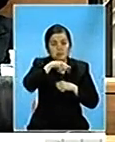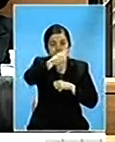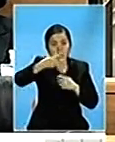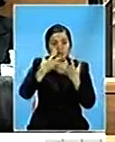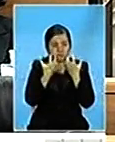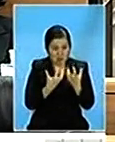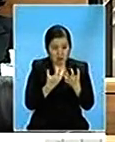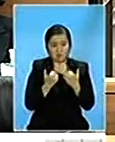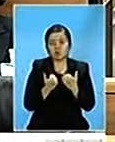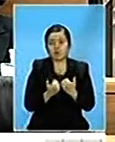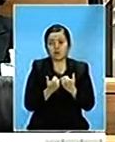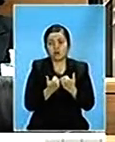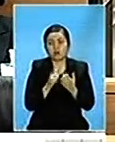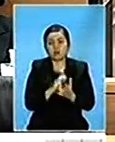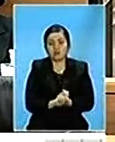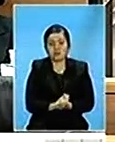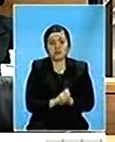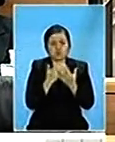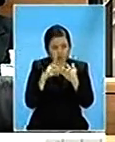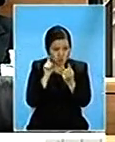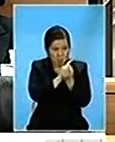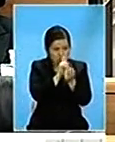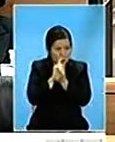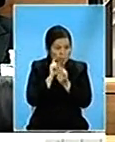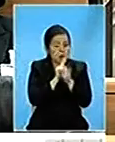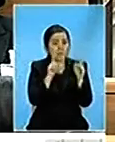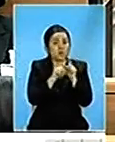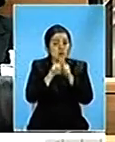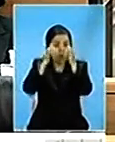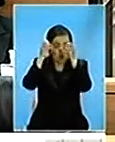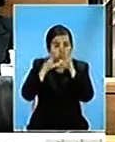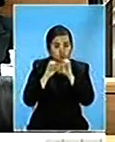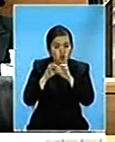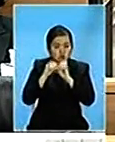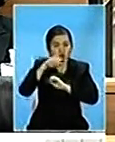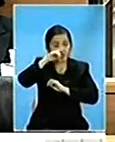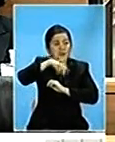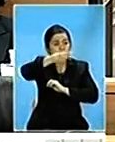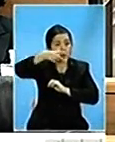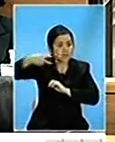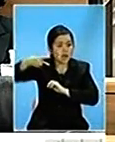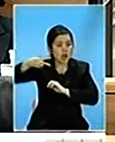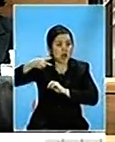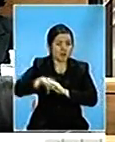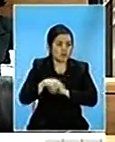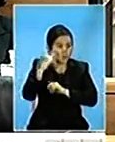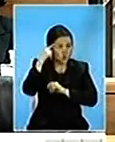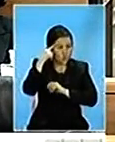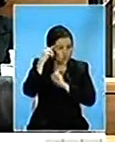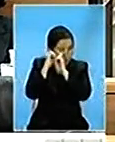ะคะ อีกทั้งเรายังพบได้ว่าครูผู้สอนภาษาไทยเนี่ยในโรงเรียนเนี่ยไม่มีความรู้แตกฉาน